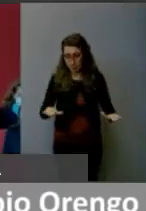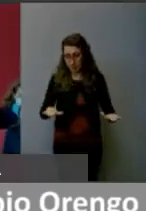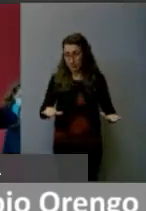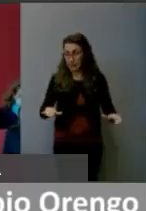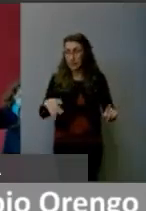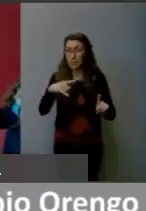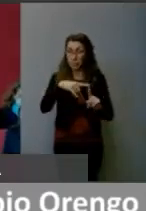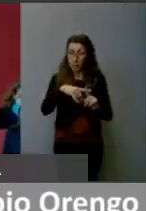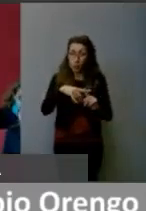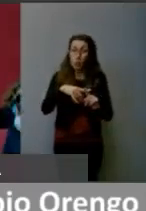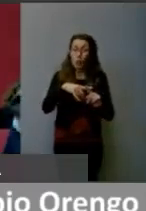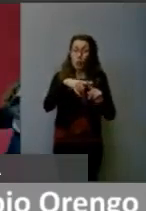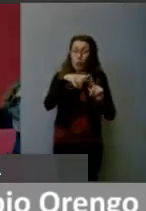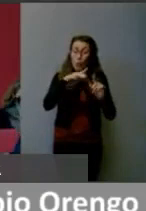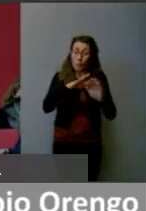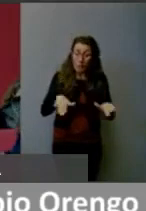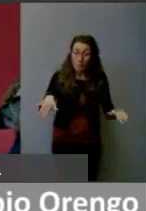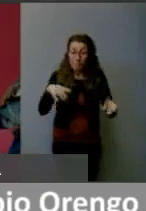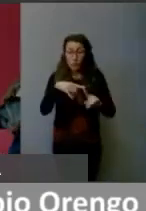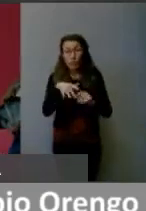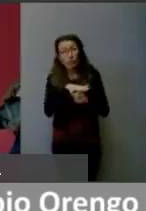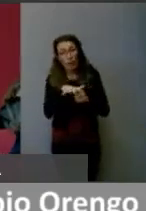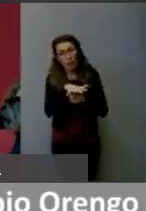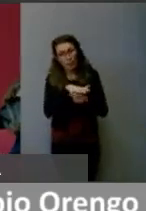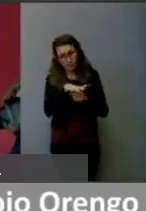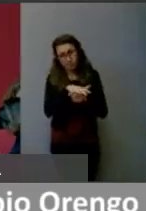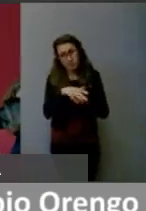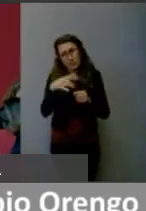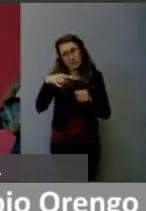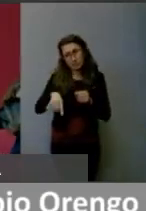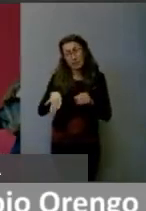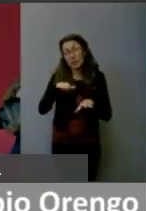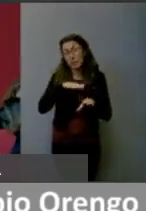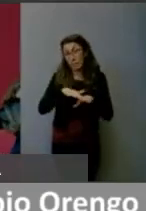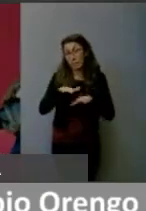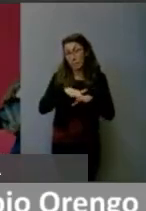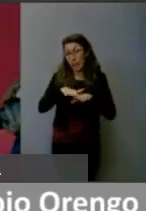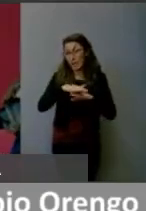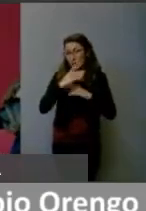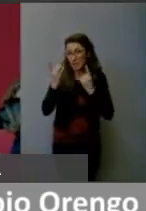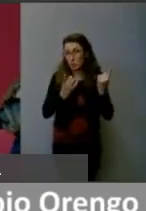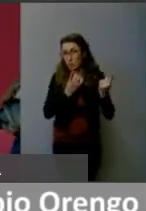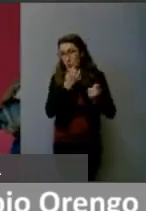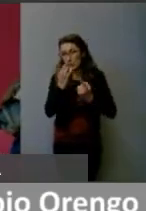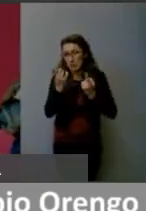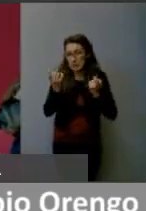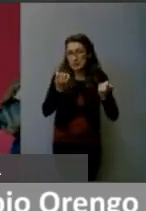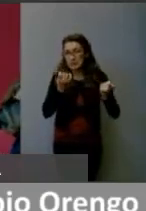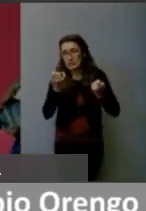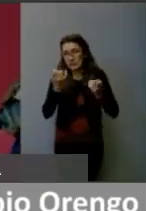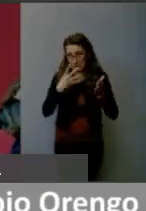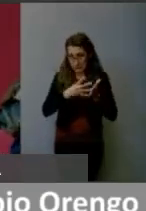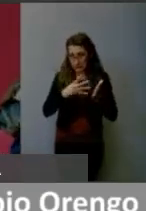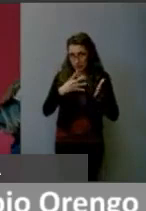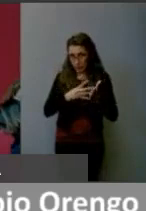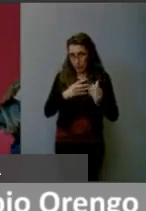loro famiglie, che devono gestire spesso situazioni abbastanza difficili e non semplici. Grazie.